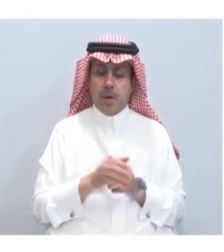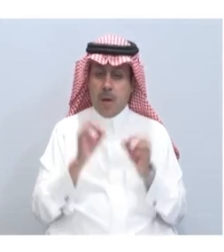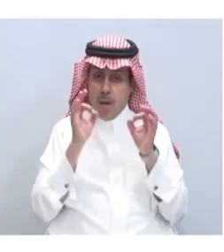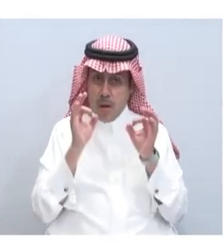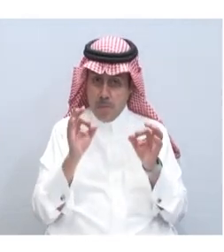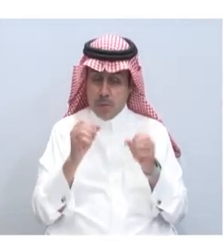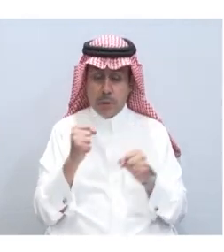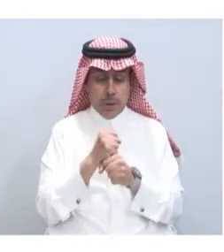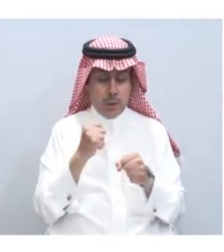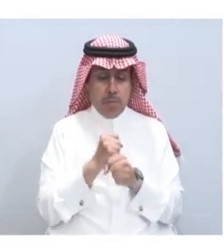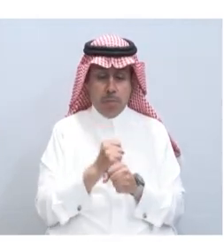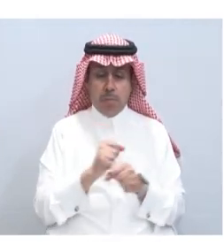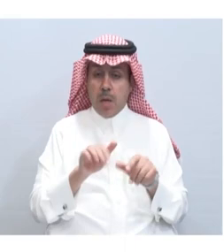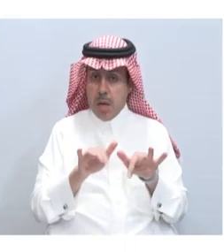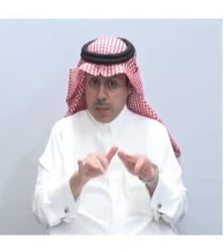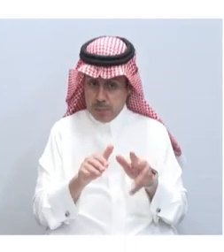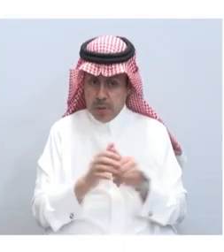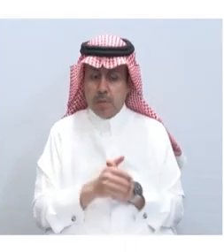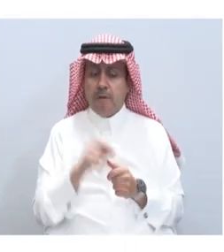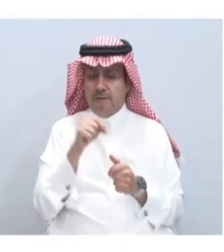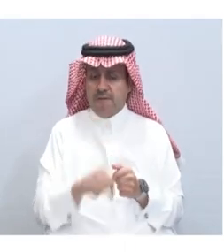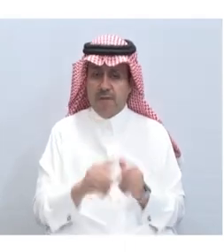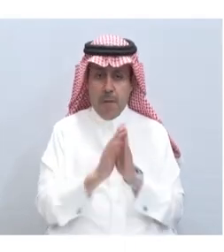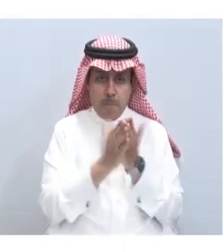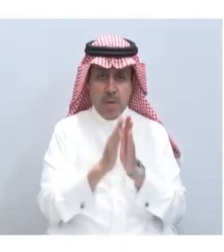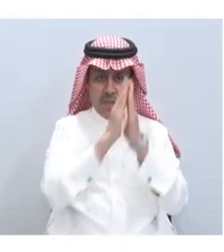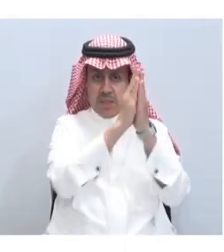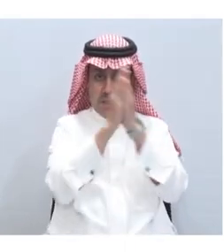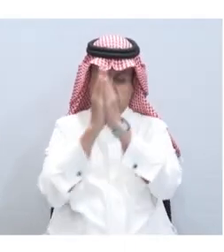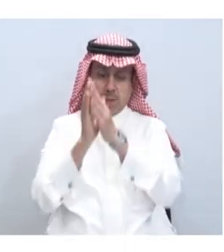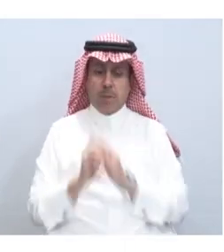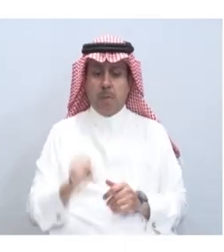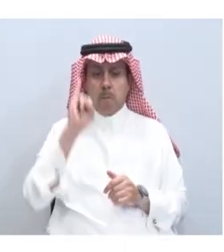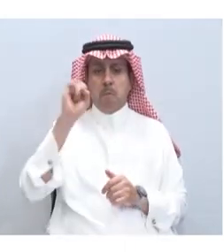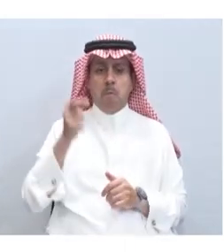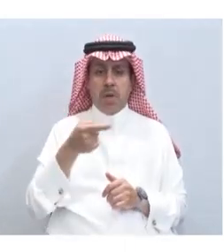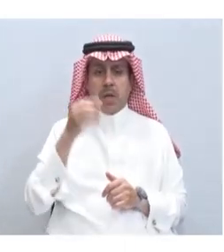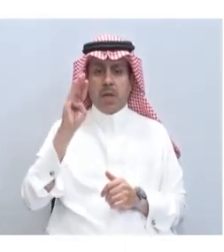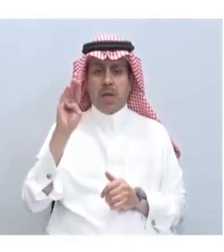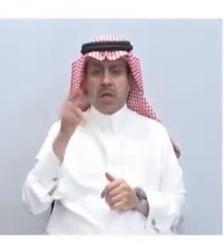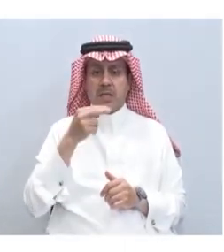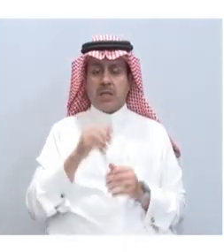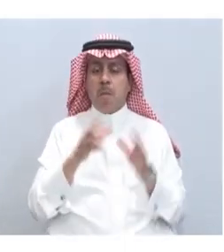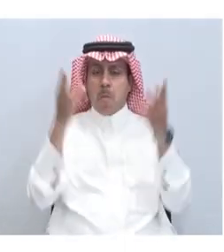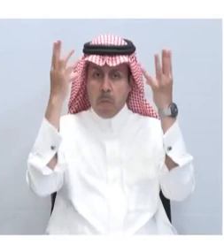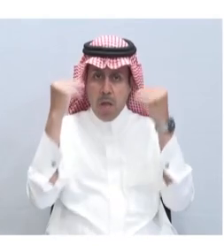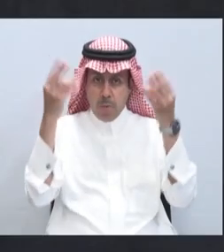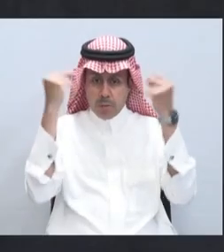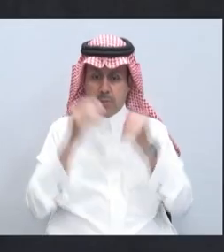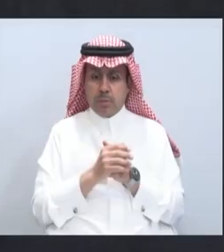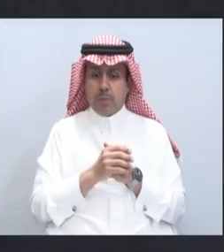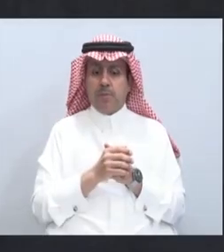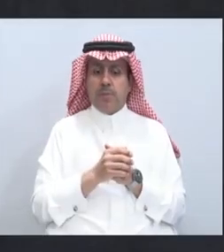ناتي الى اهم استخدامات الحاسب الالي في المكتبات ومراكز المعلومات ما الذي ايضا